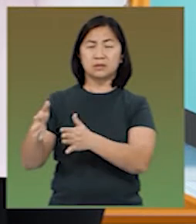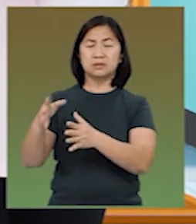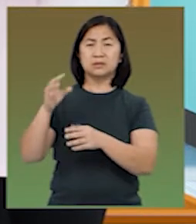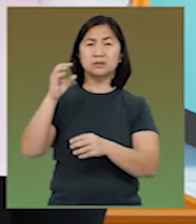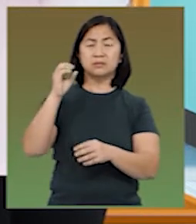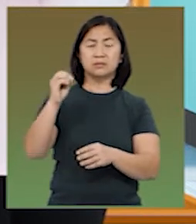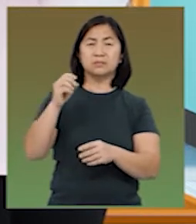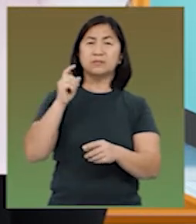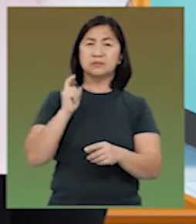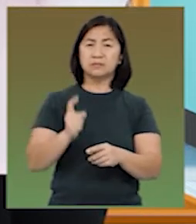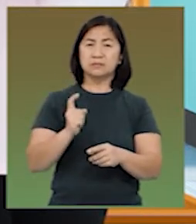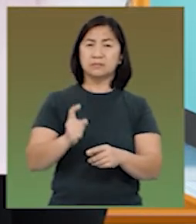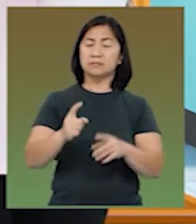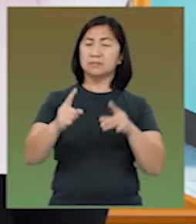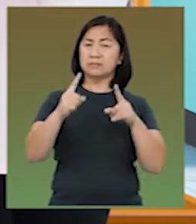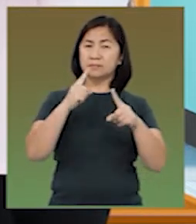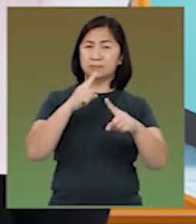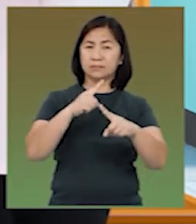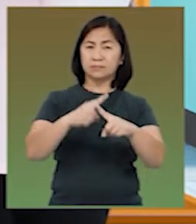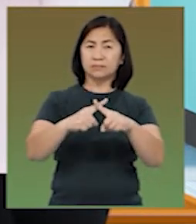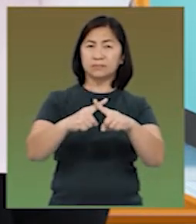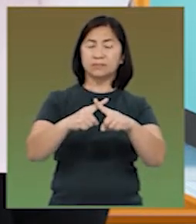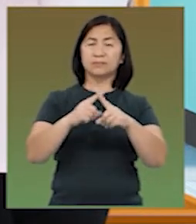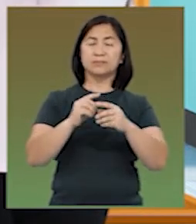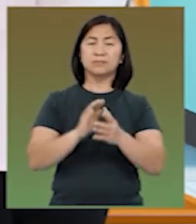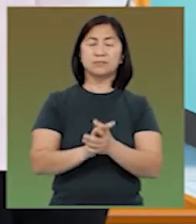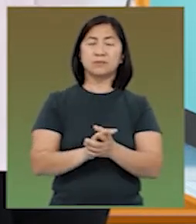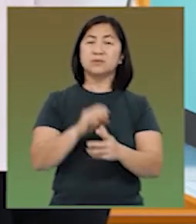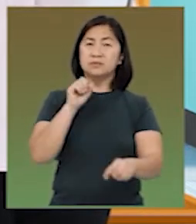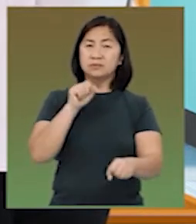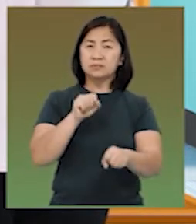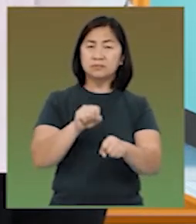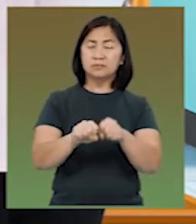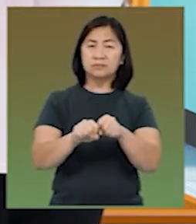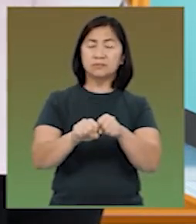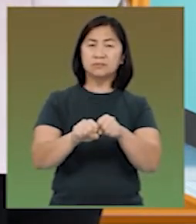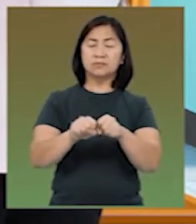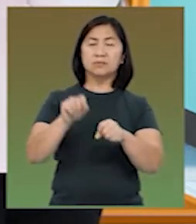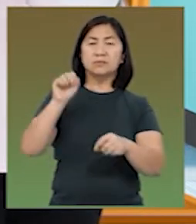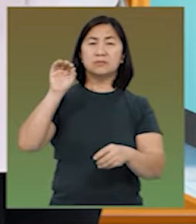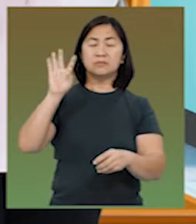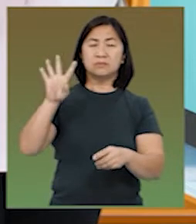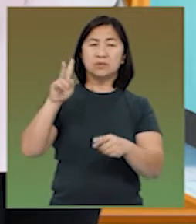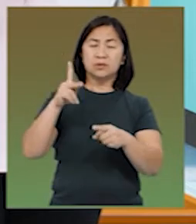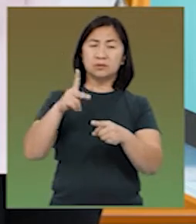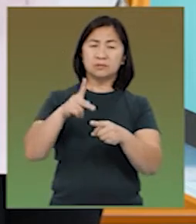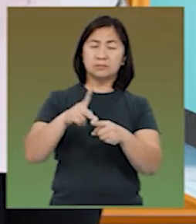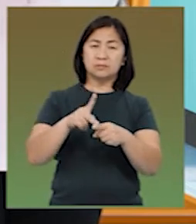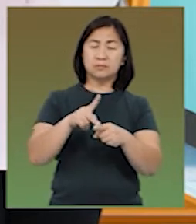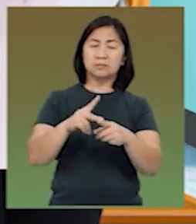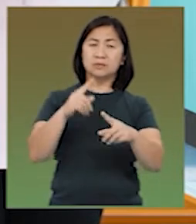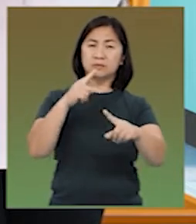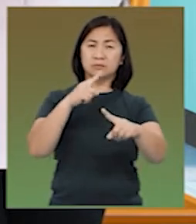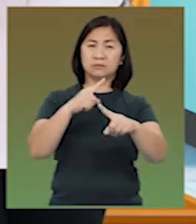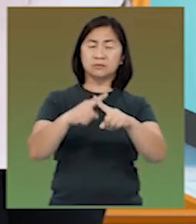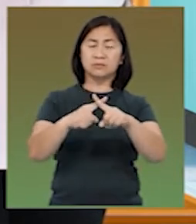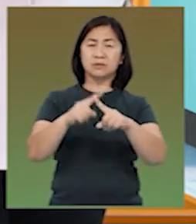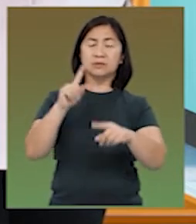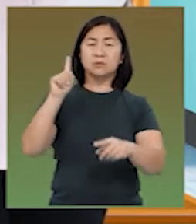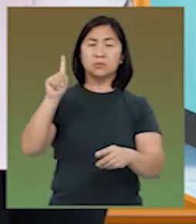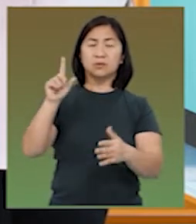para sa mabilis na pag-multiply. Kaya, 4 kilograms multiplied